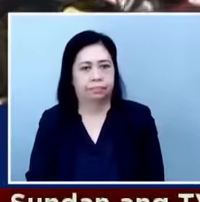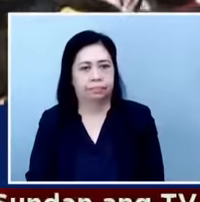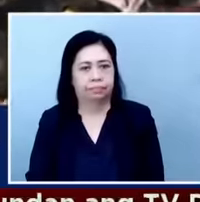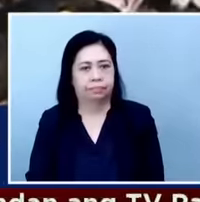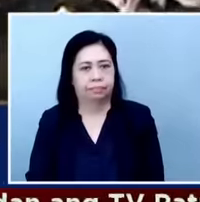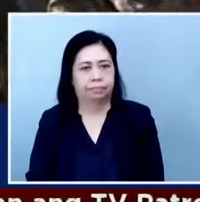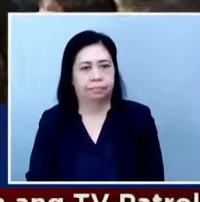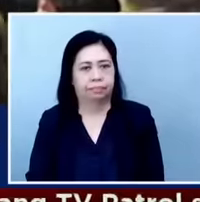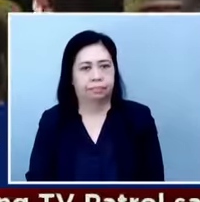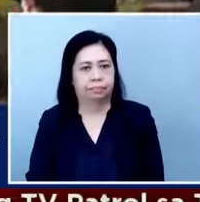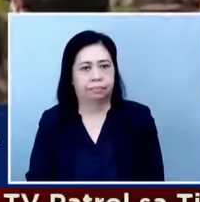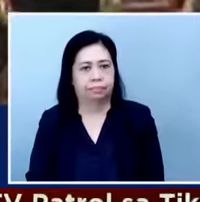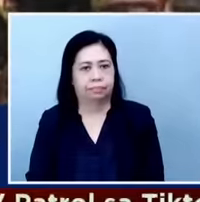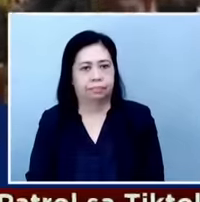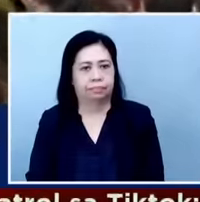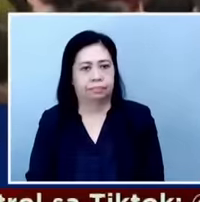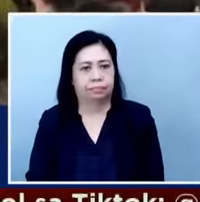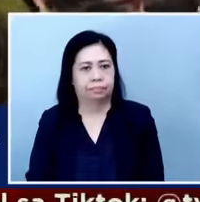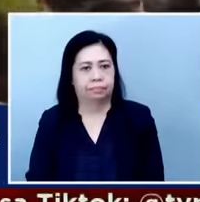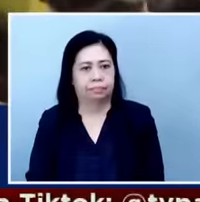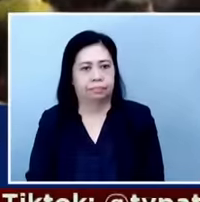Church.